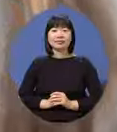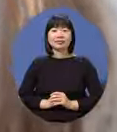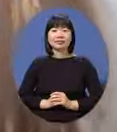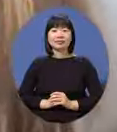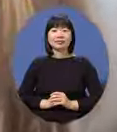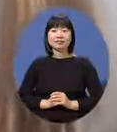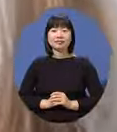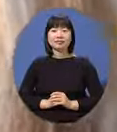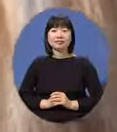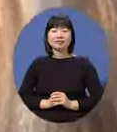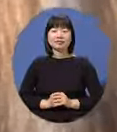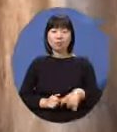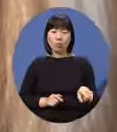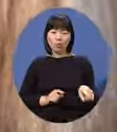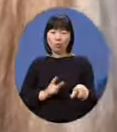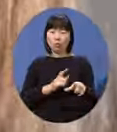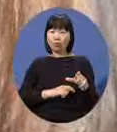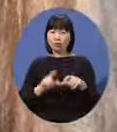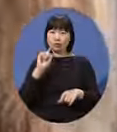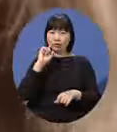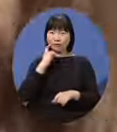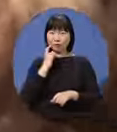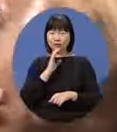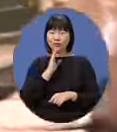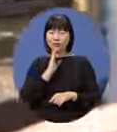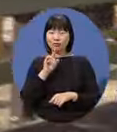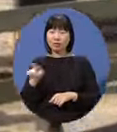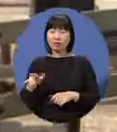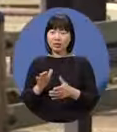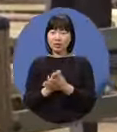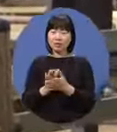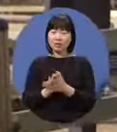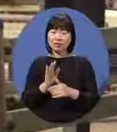야, 얘가 더 예쁘다. 엄마, 봐봐. 저기 친구.